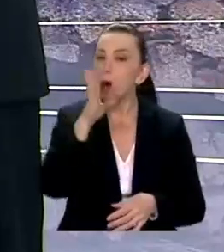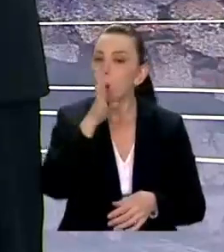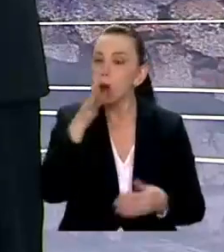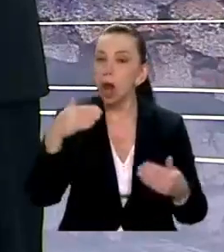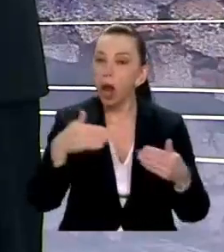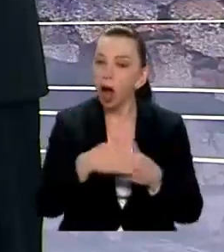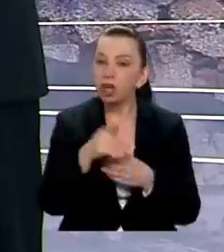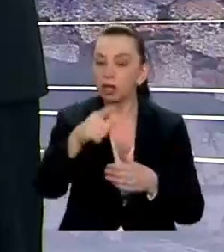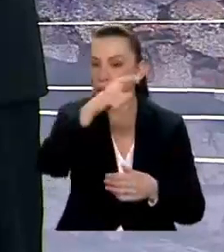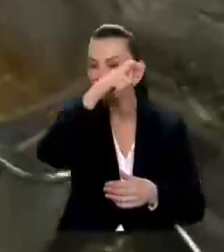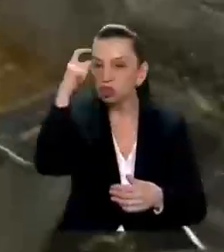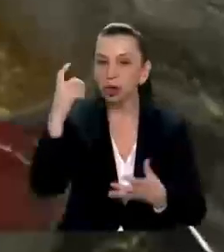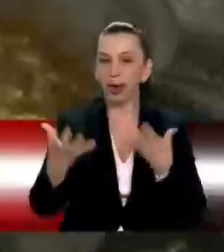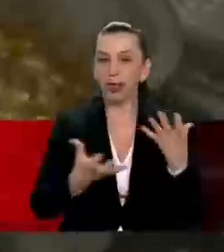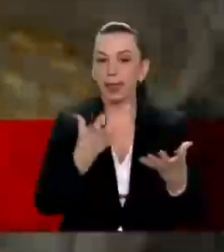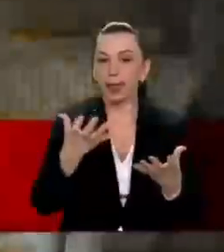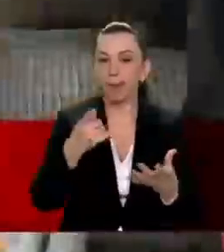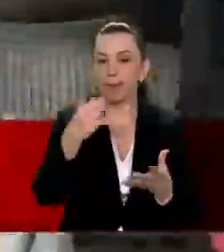başladı.